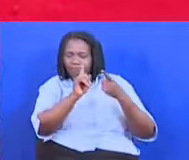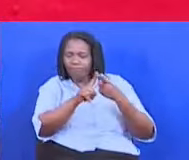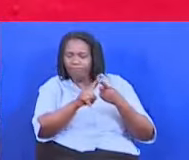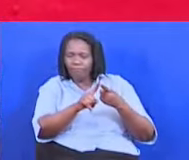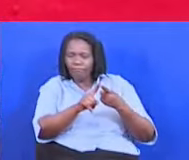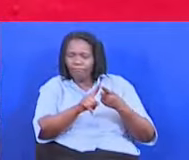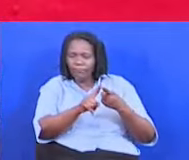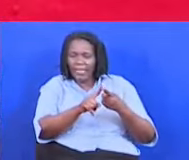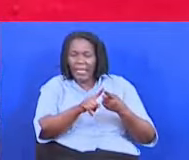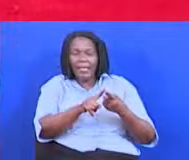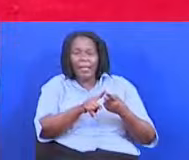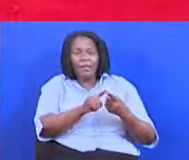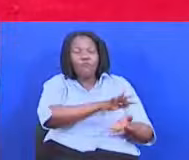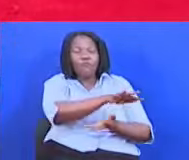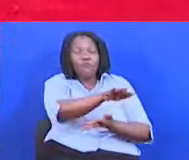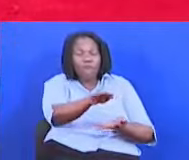uvuvi